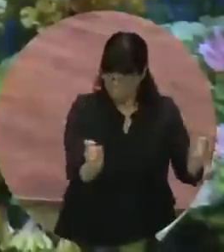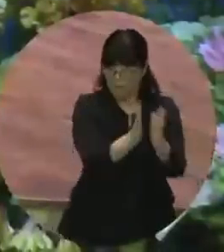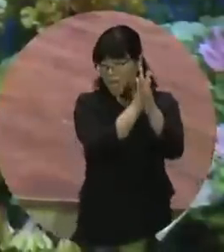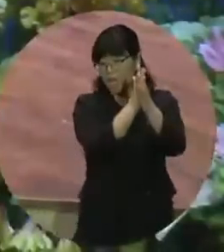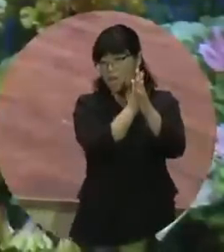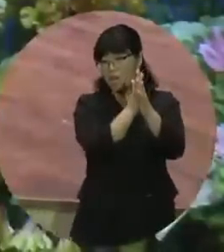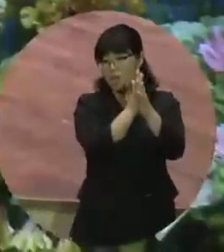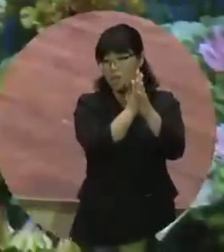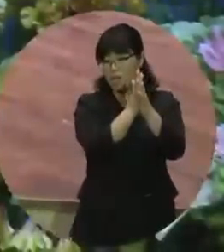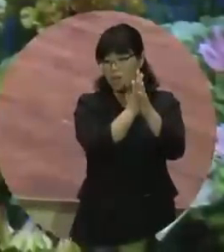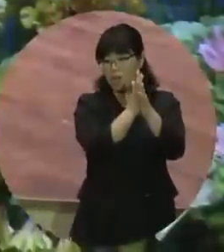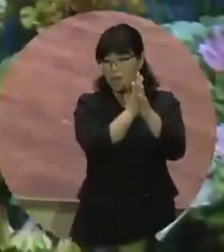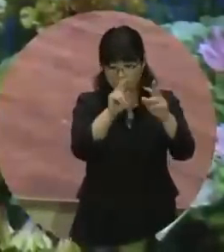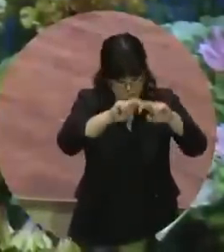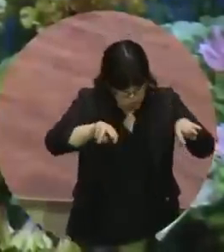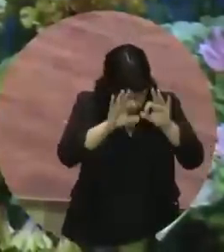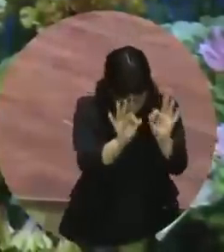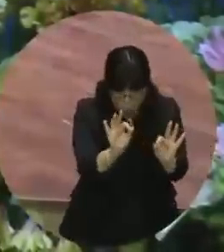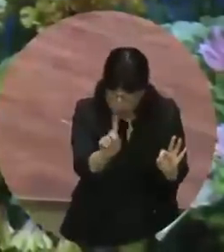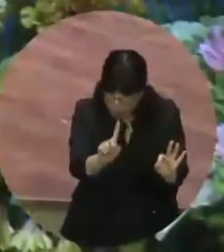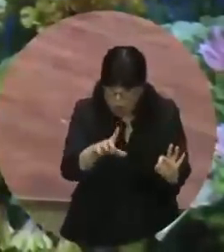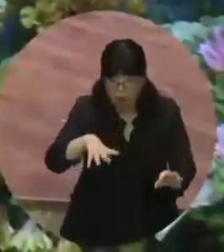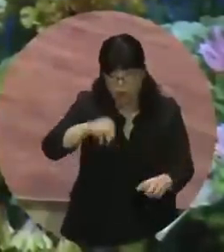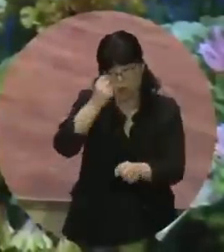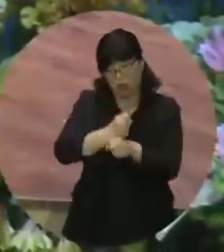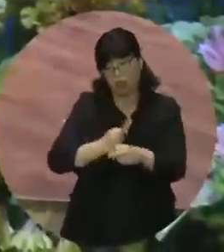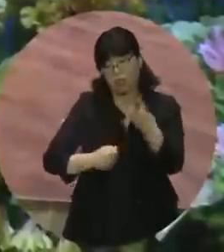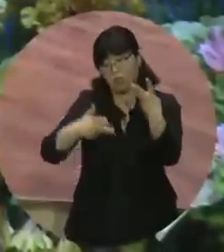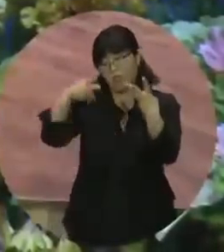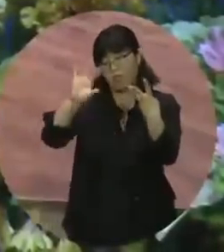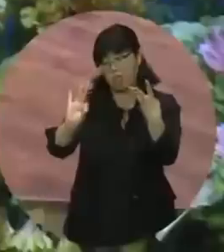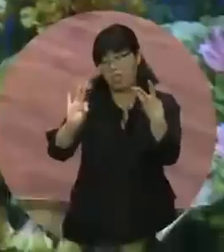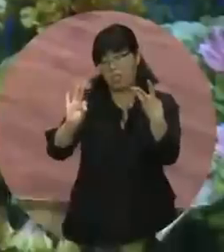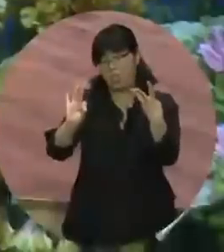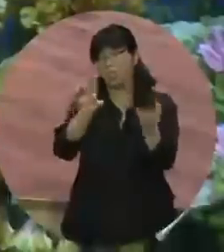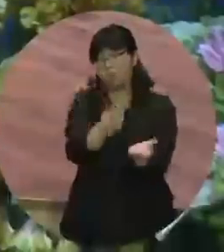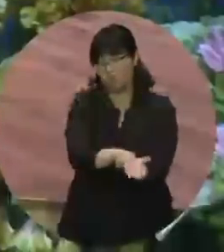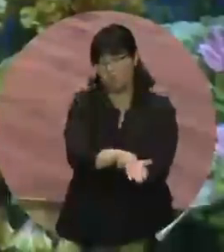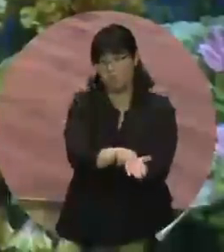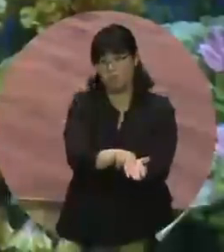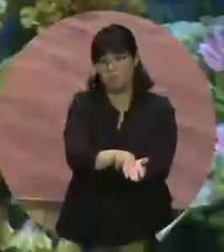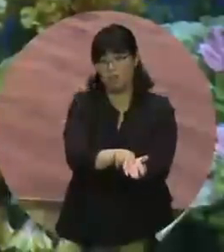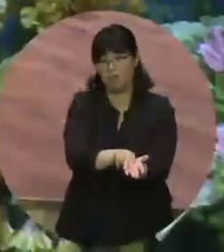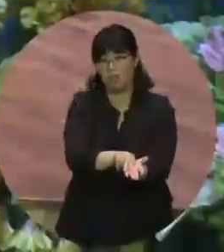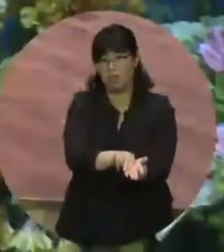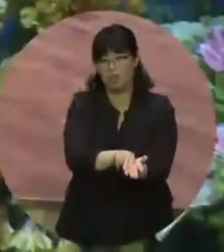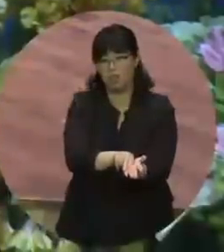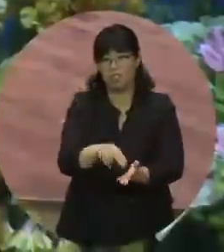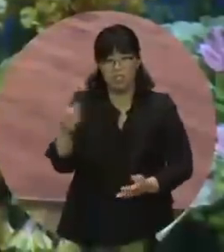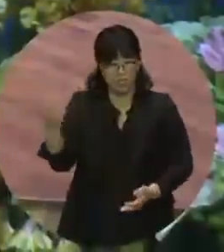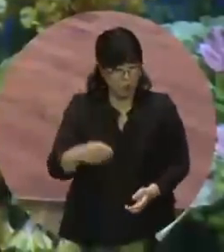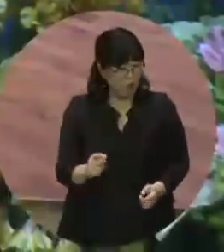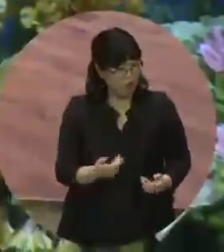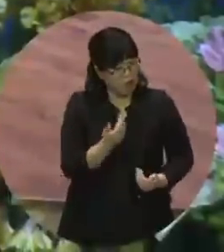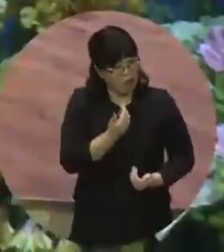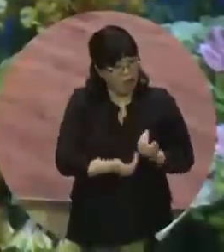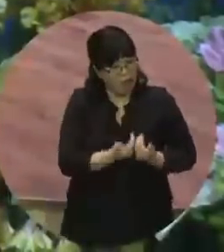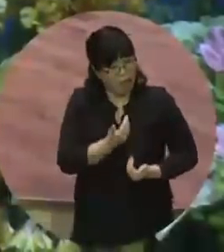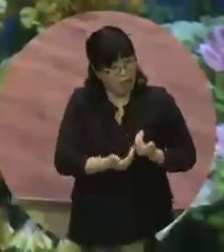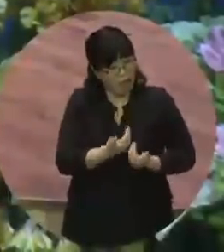3장이에요. 또 나오는 대화 소재가 뭐예요? 늘 뭐니까 이 자녀 문제, 뭐 성진